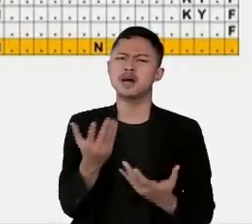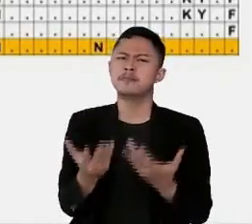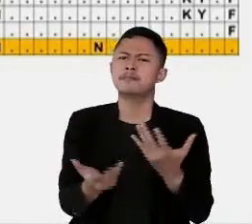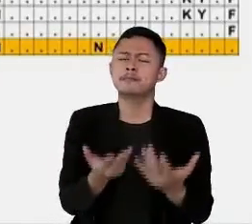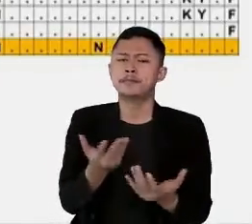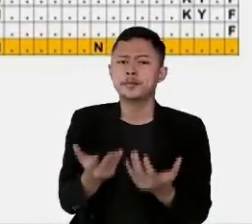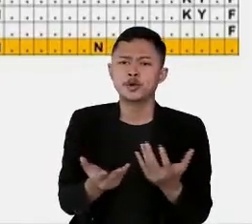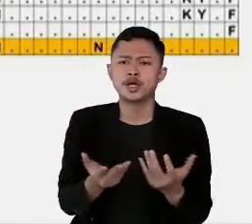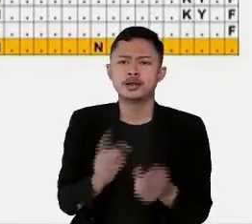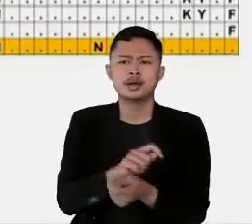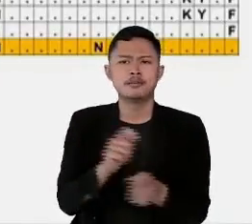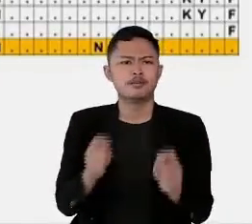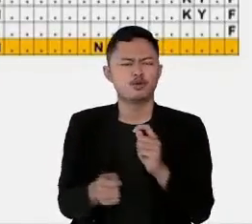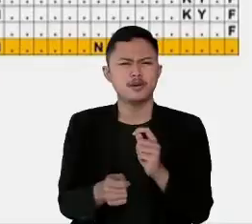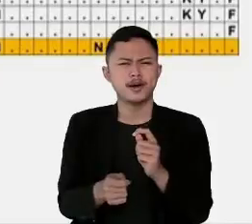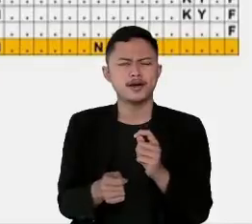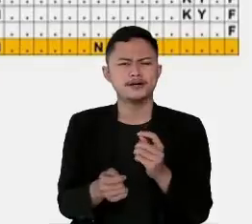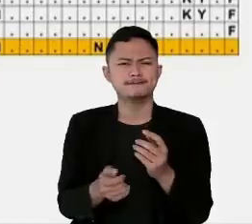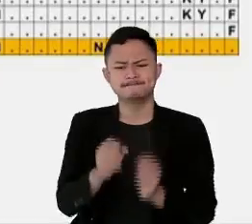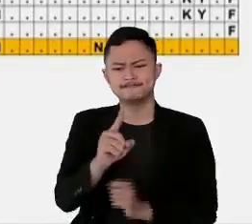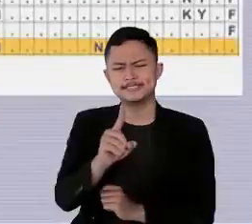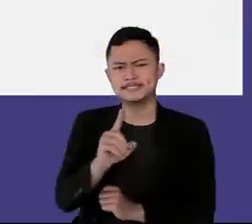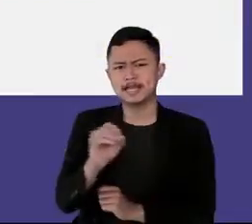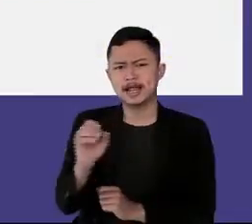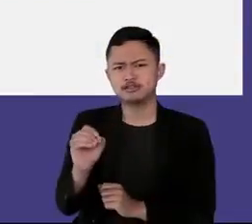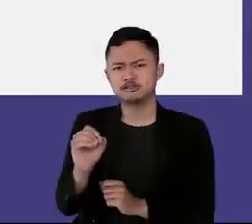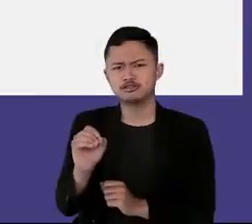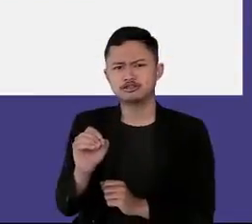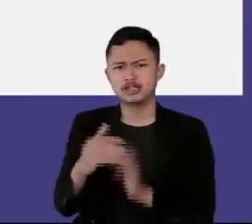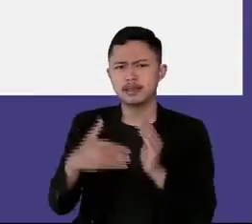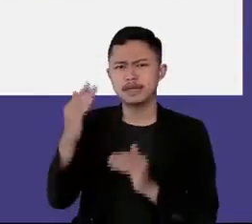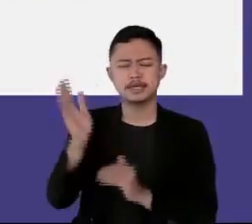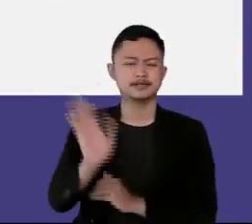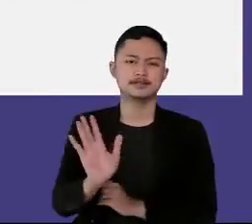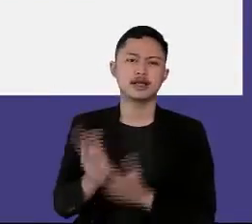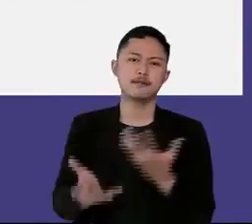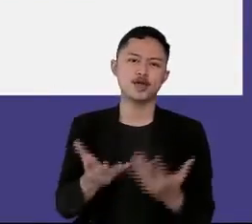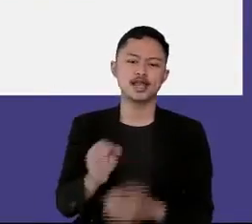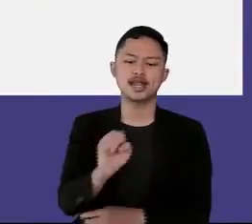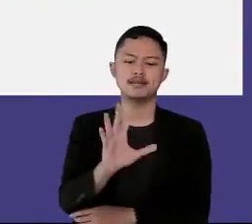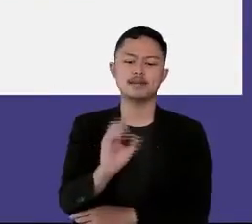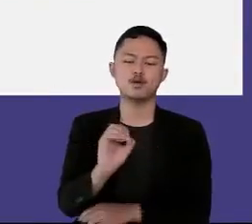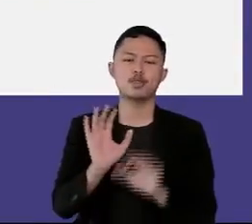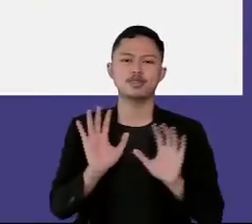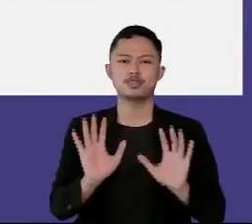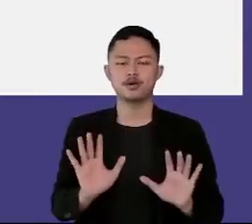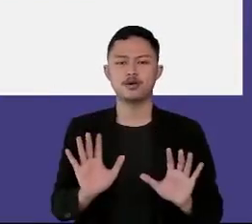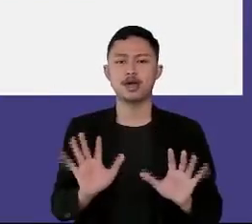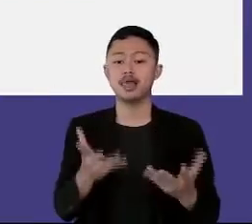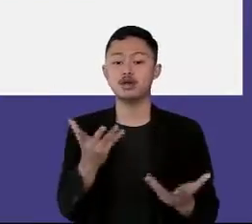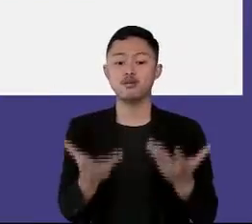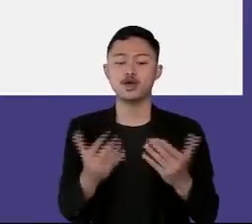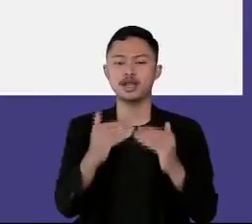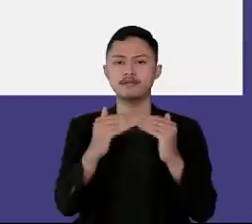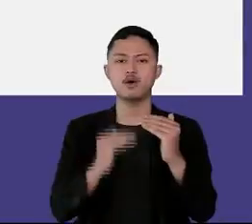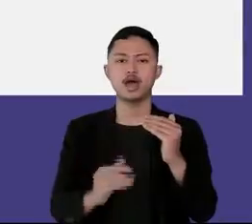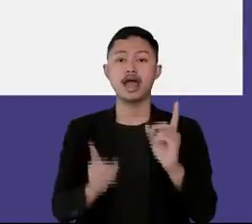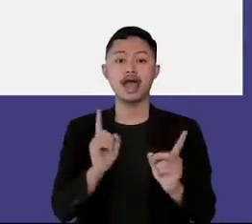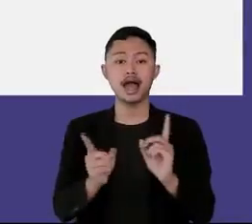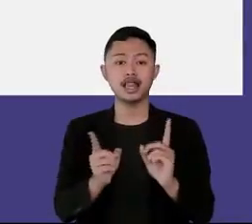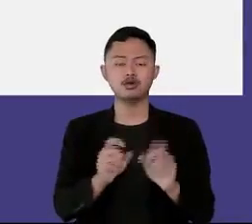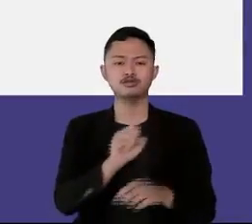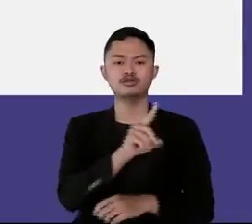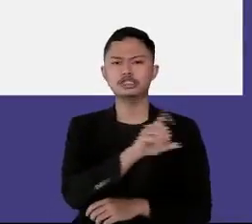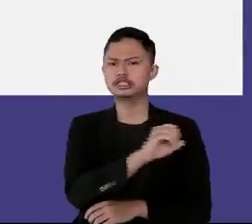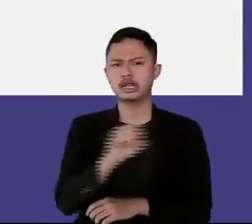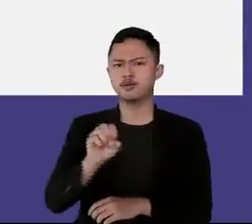harga sekitar kita sampai 100 buah jadi hanya sekitar lima puluhan dibandingkan